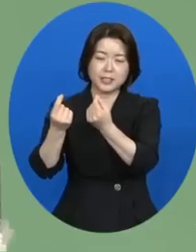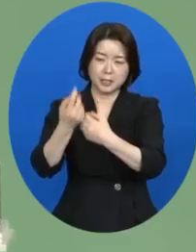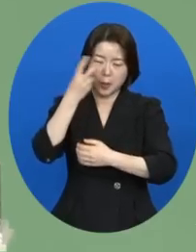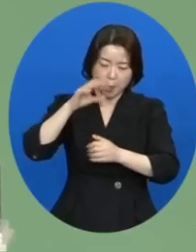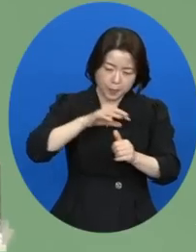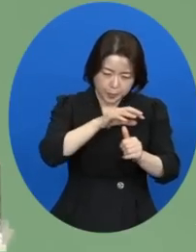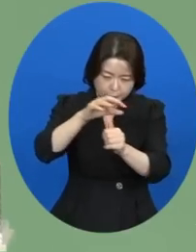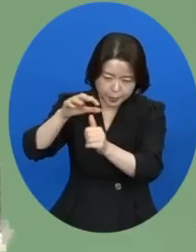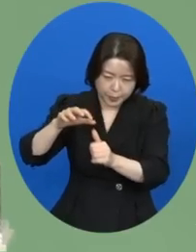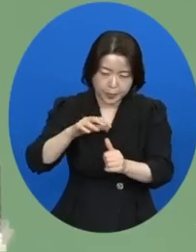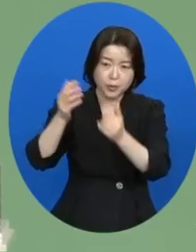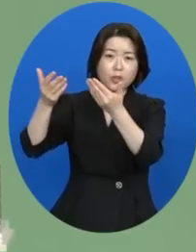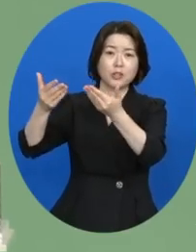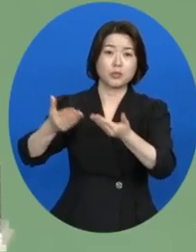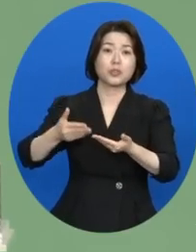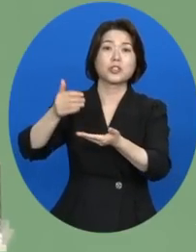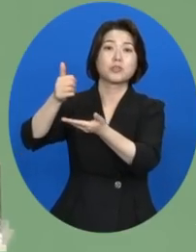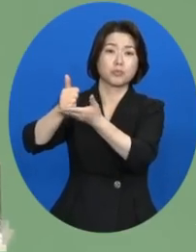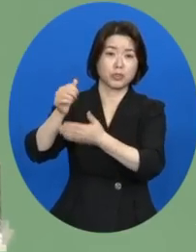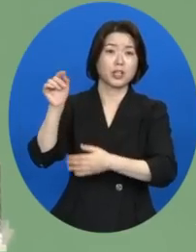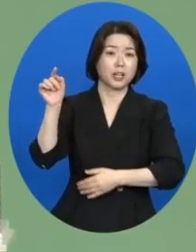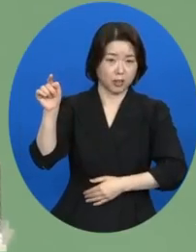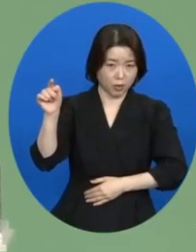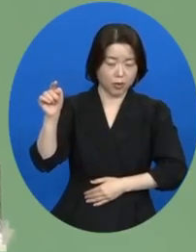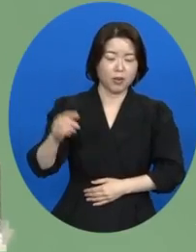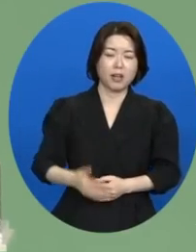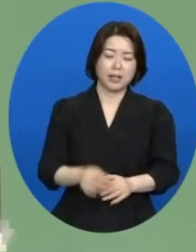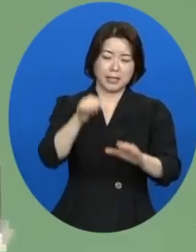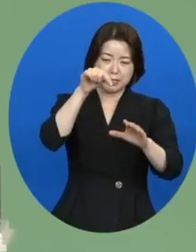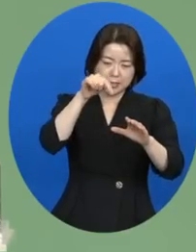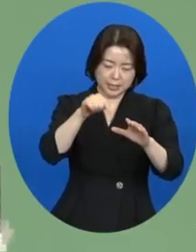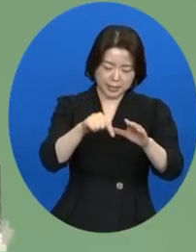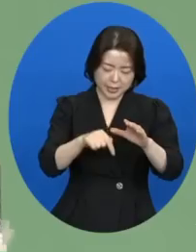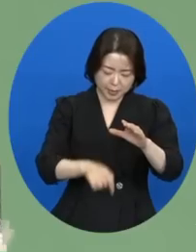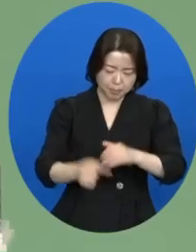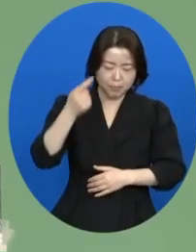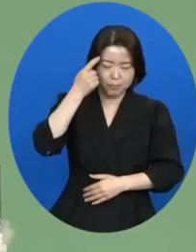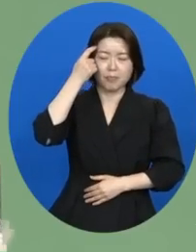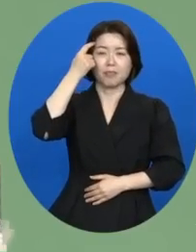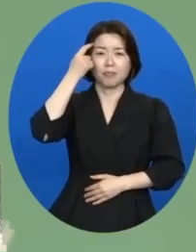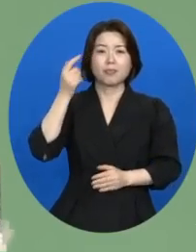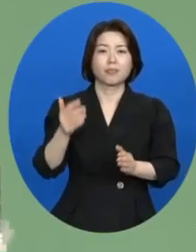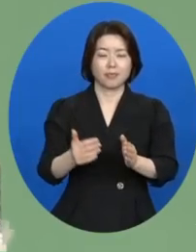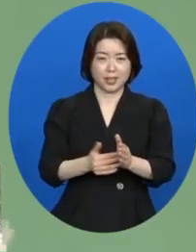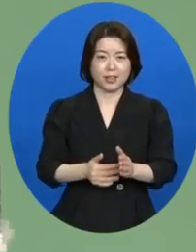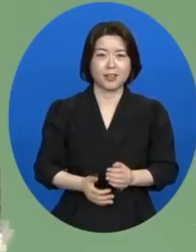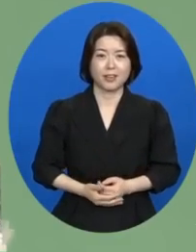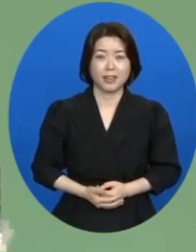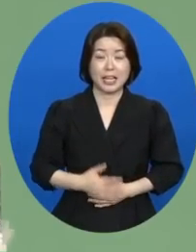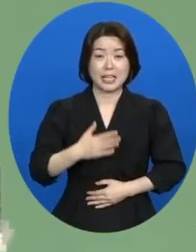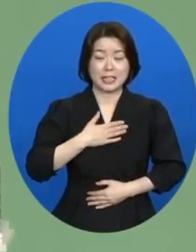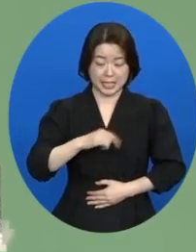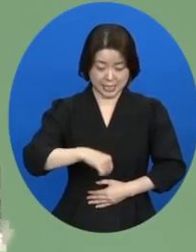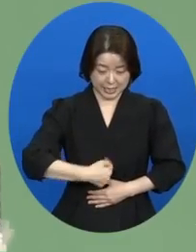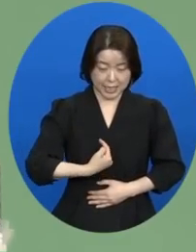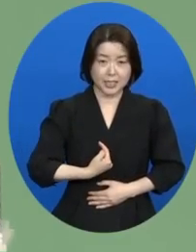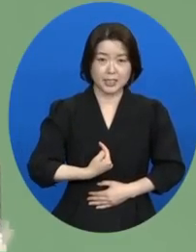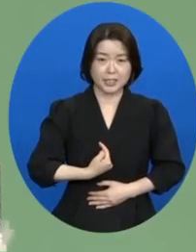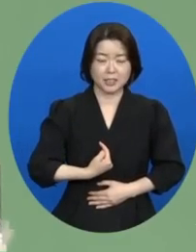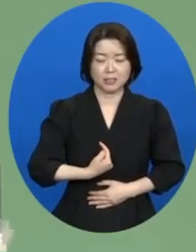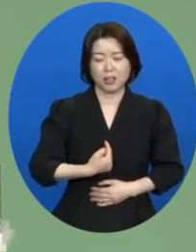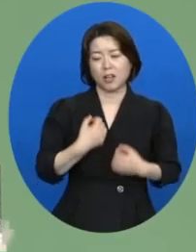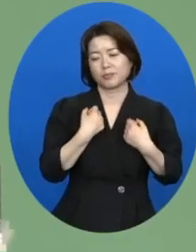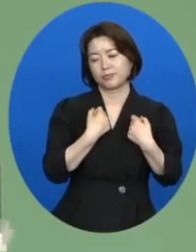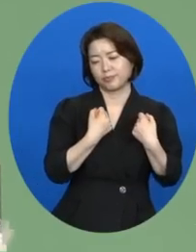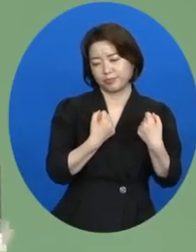지키고 계시는 분인 것을 깊이 알게 하셨습니다. 제 자신이